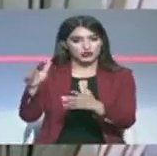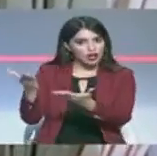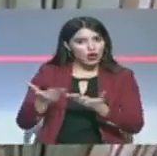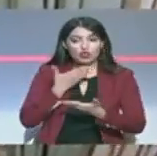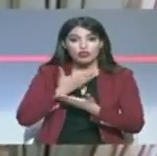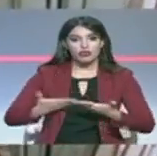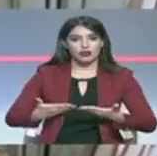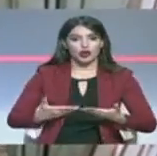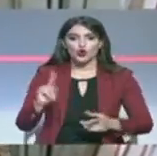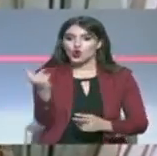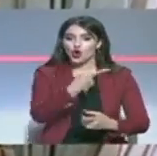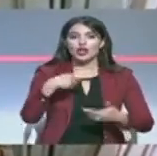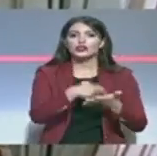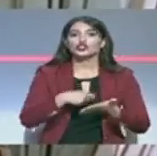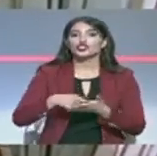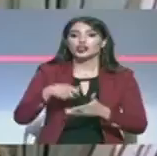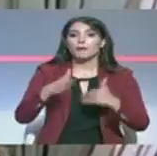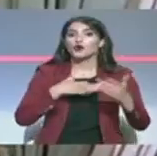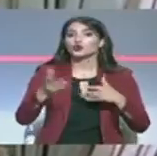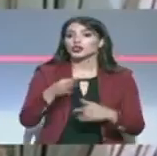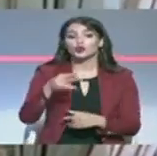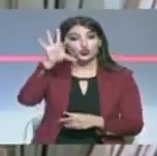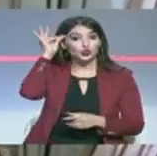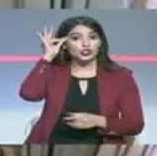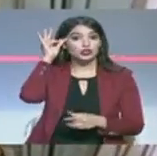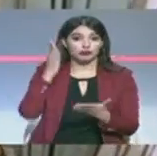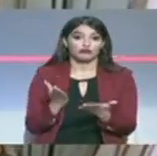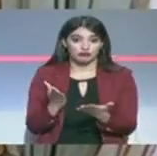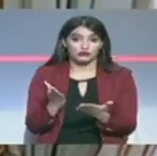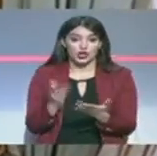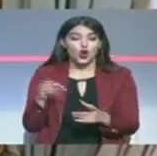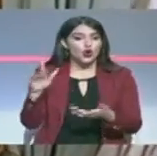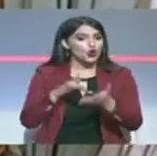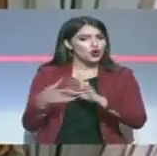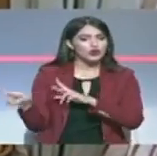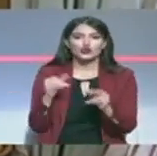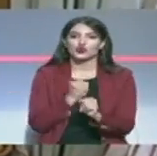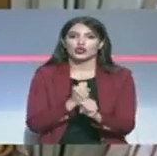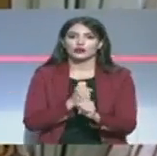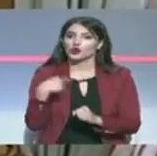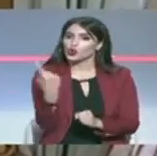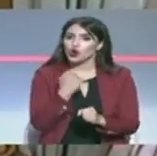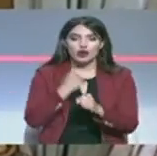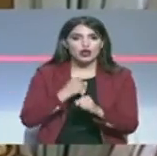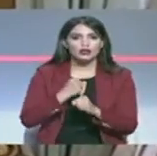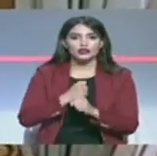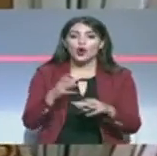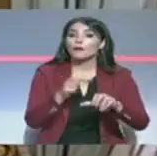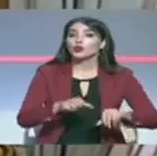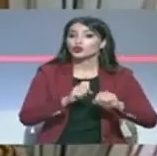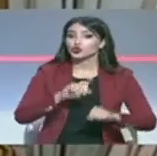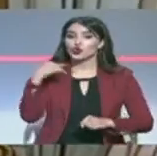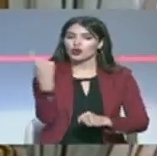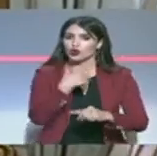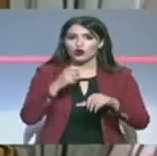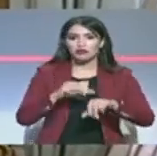الناس تستهلك تونسي، ويلزم الناس أساسا ونعاود نقولها ترجع تعمل، ترجع تعمل ويرجع ترجع ما يسمى معناها بالإنتاجية، على خاطر اليوم